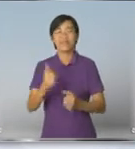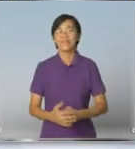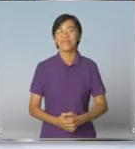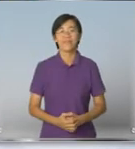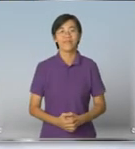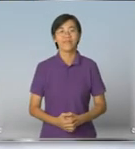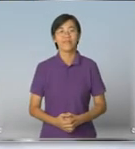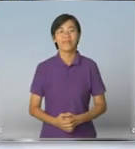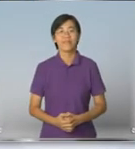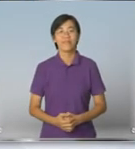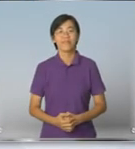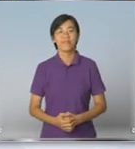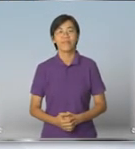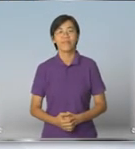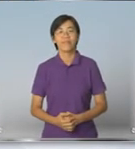รียบร้อยแล้วครับ